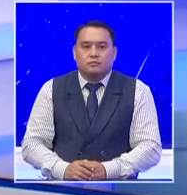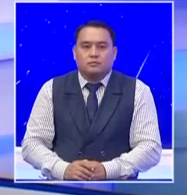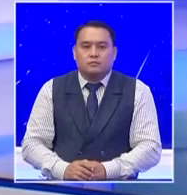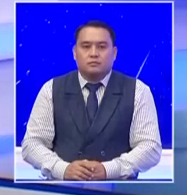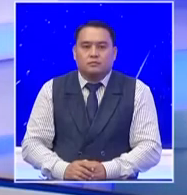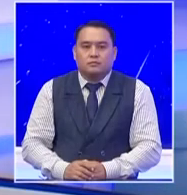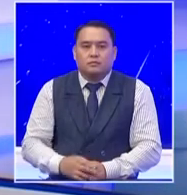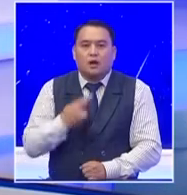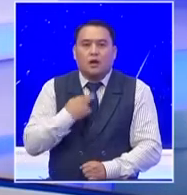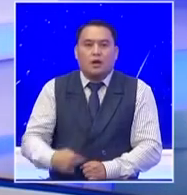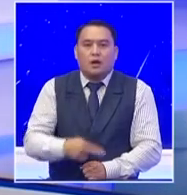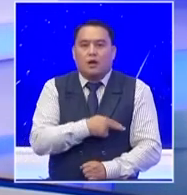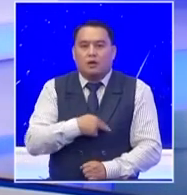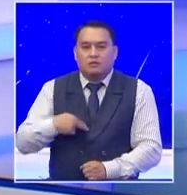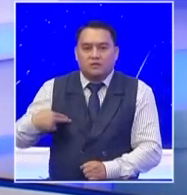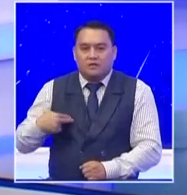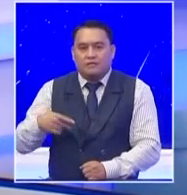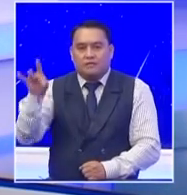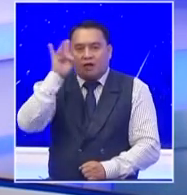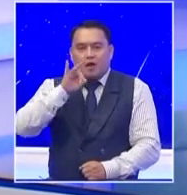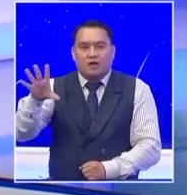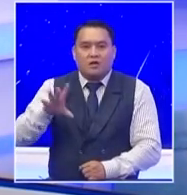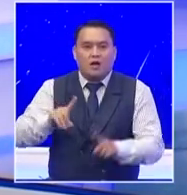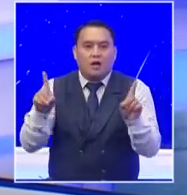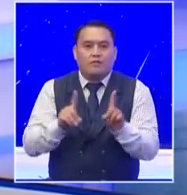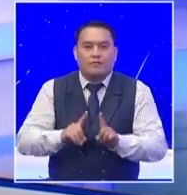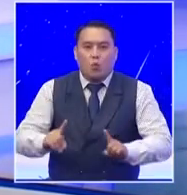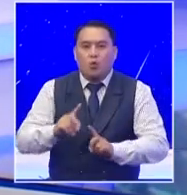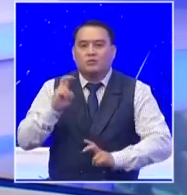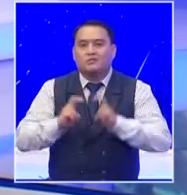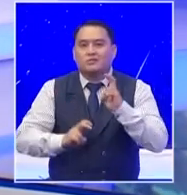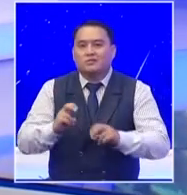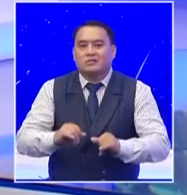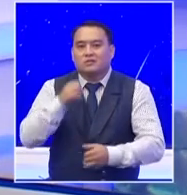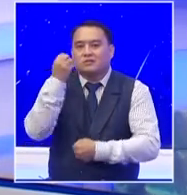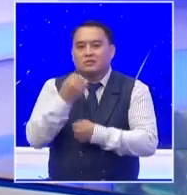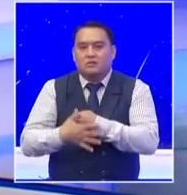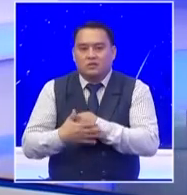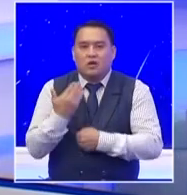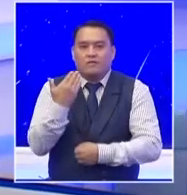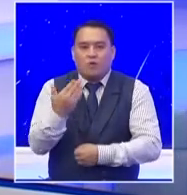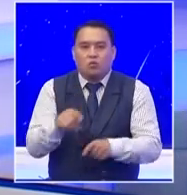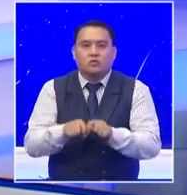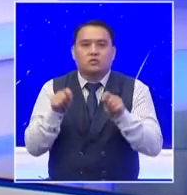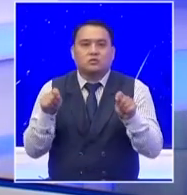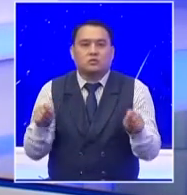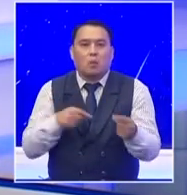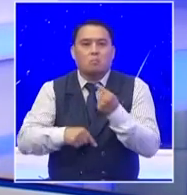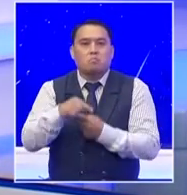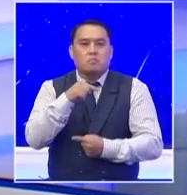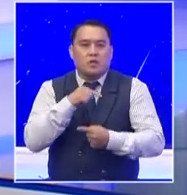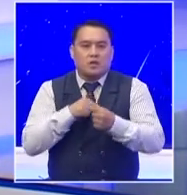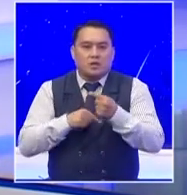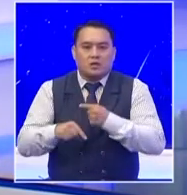Город Линчепинг в центральной Швеции известен главным образом как индустриальный центр. Но Элизабет Вейдель создала прибыльный бизнес,